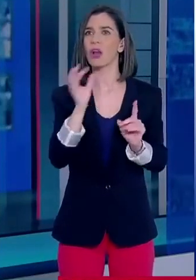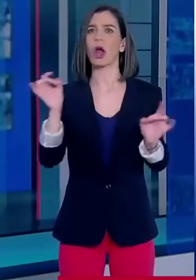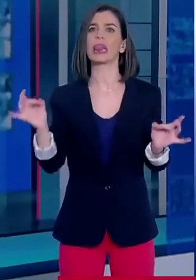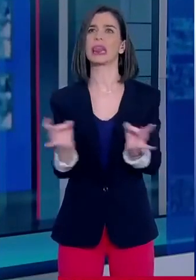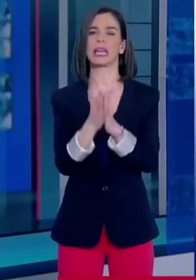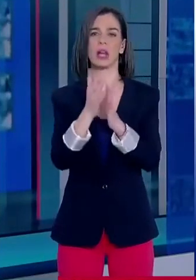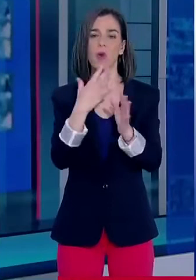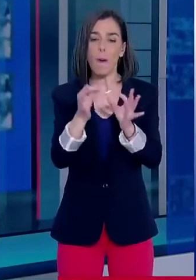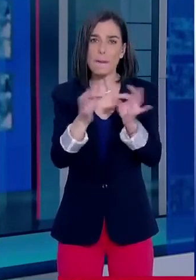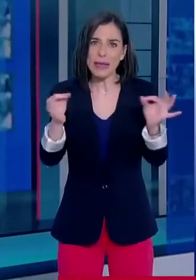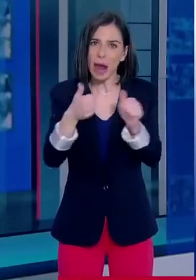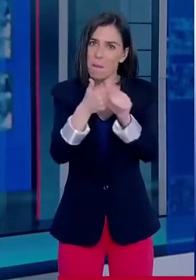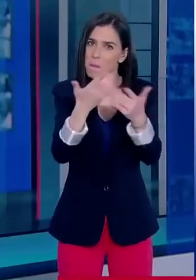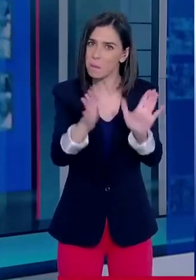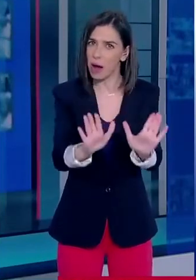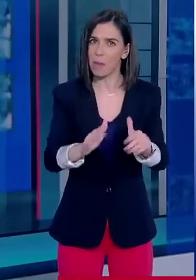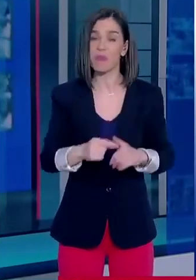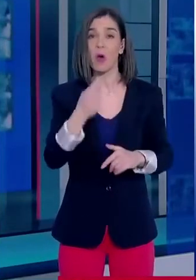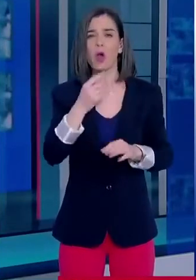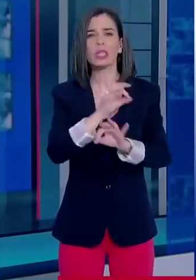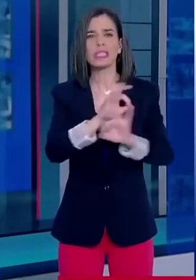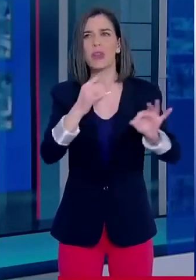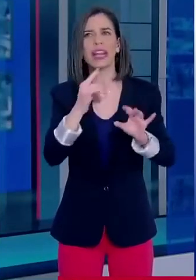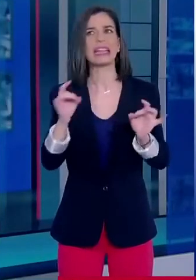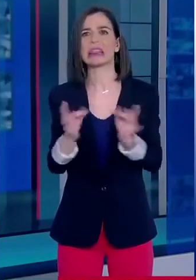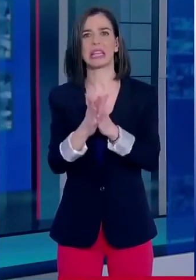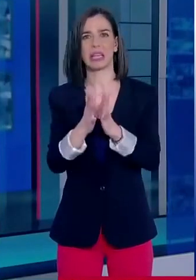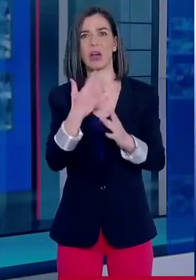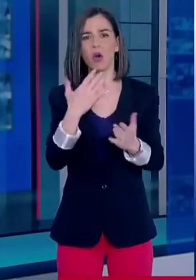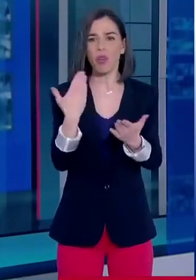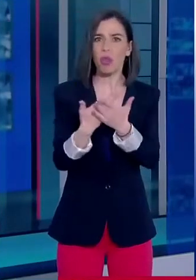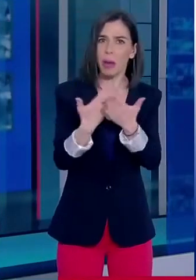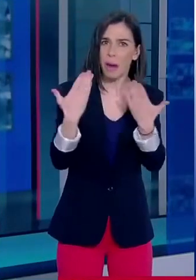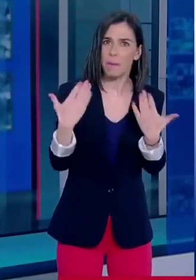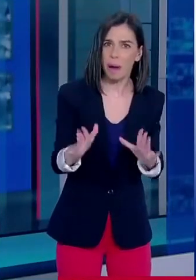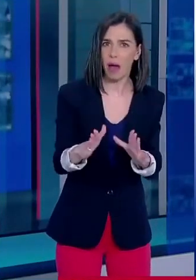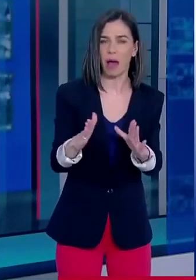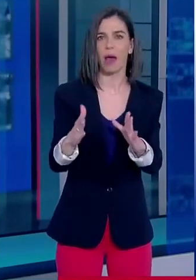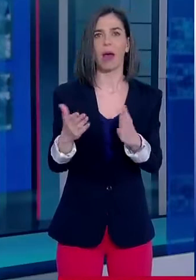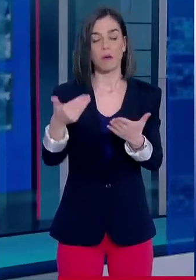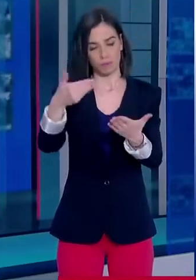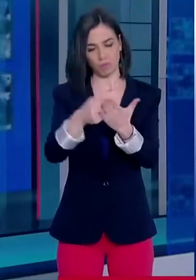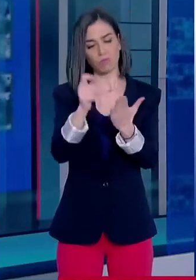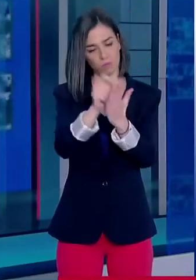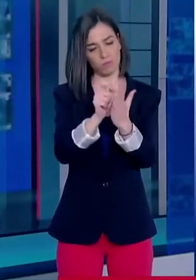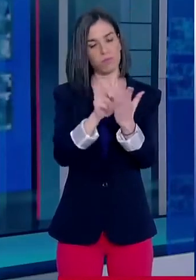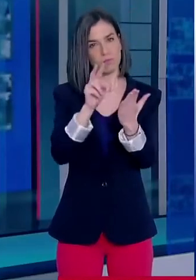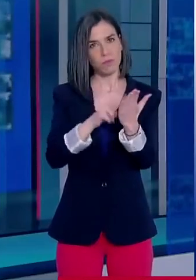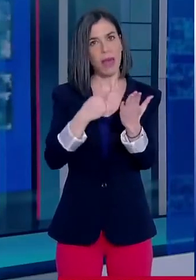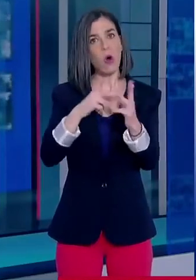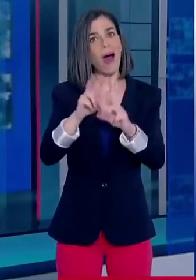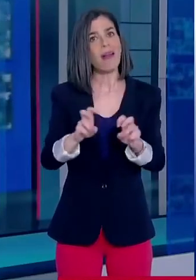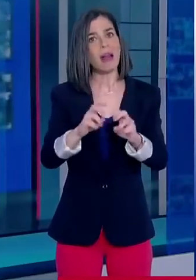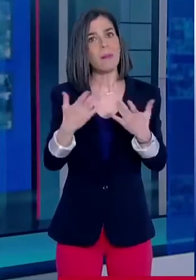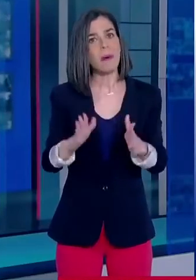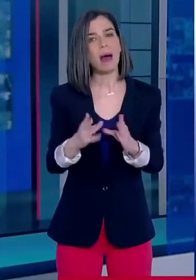τύχης. Και αυτό το λέω με βεβαιότητα, γιατί έχω δει τα δεδομένα. Τα έχω δει τα δεδομένα πολύ προσεκτικά. Έχω αναλύσει τα